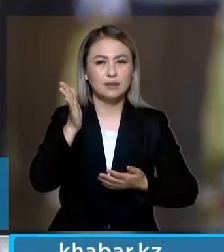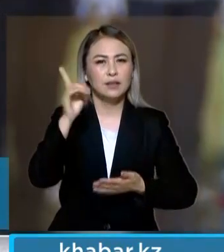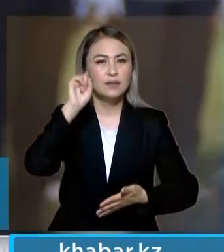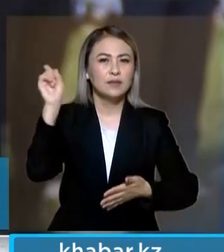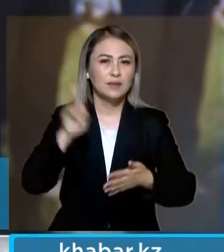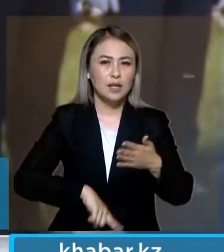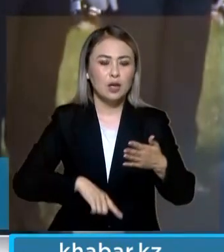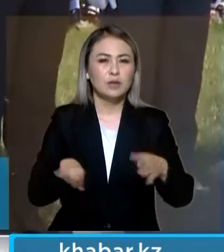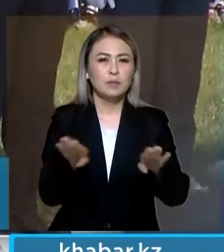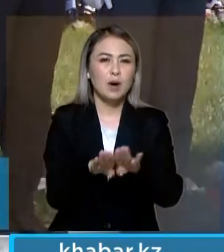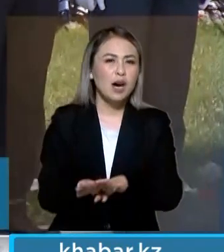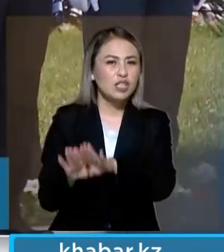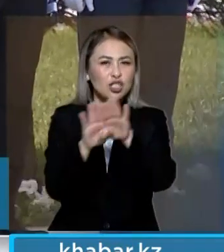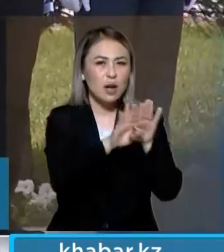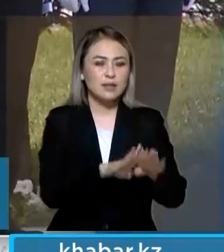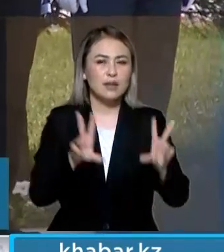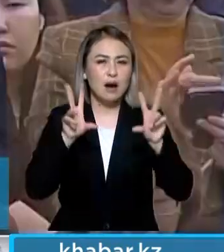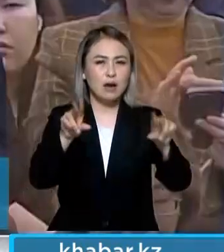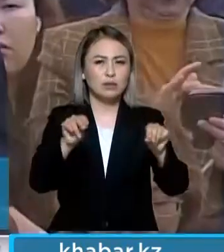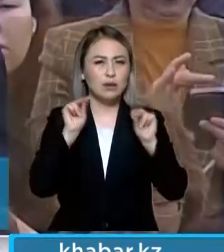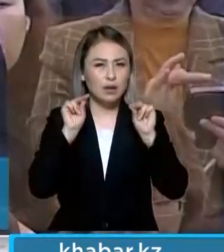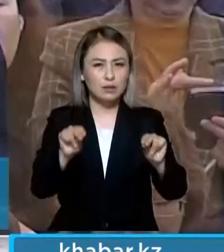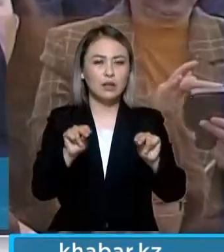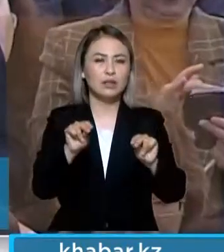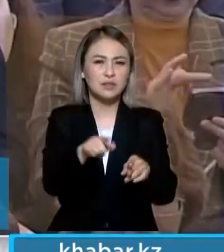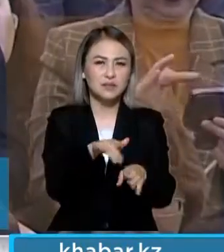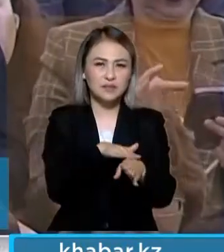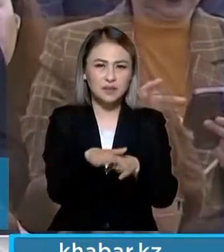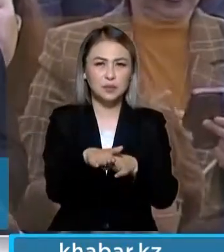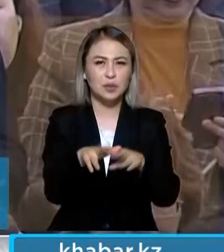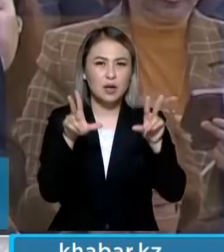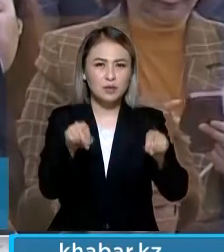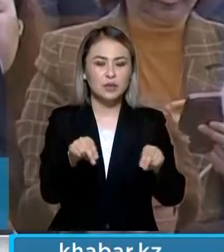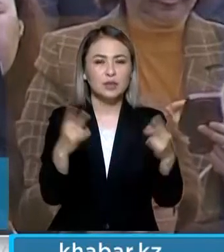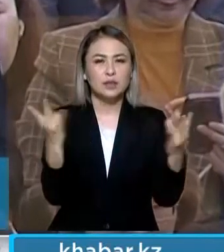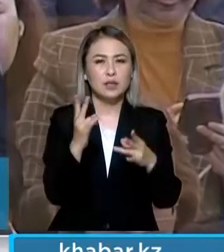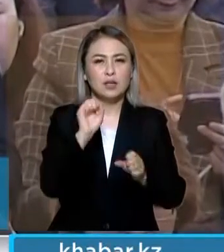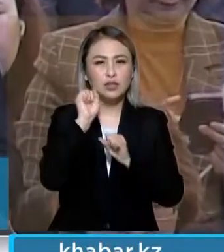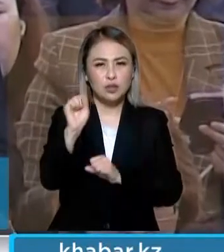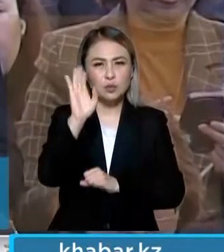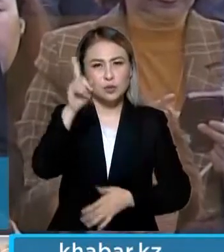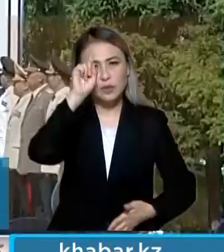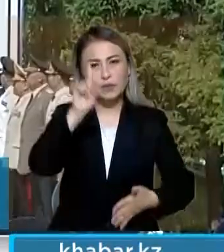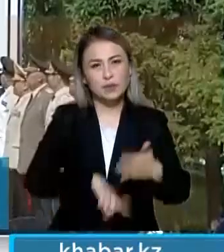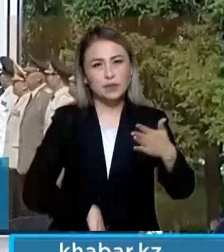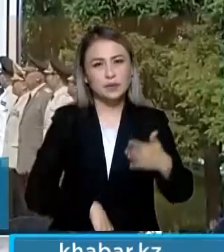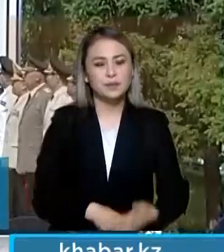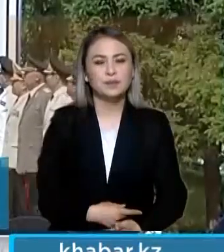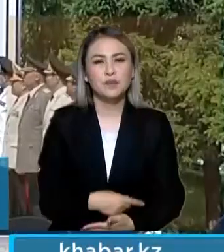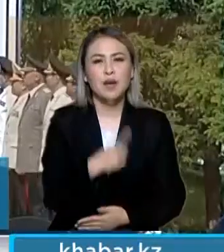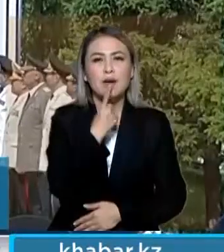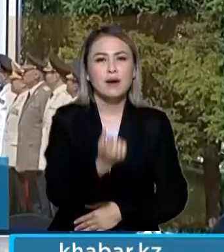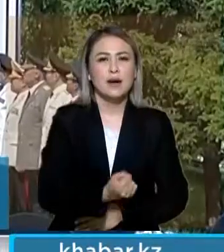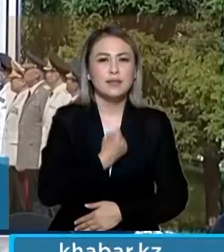анық. Баршаңыз антқа адал болып, ел шебін қырағы қорғайсыздар деп сенемін.